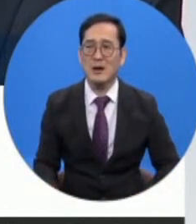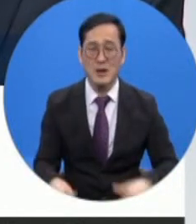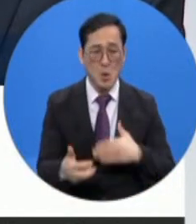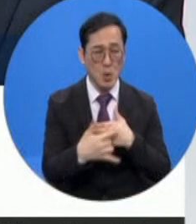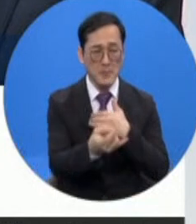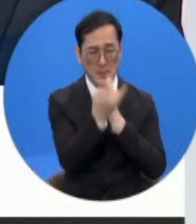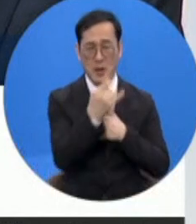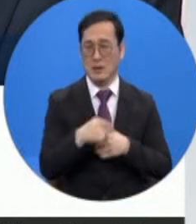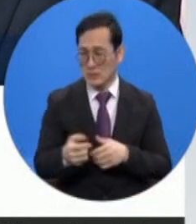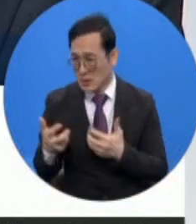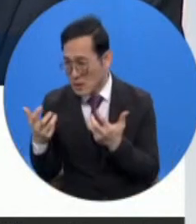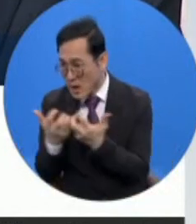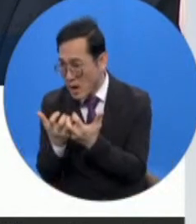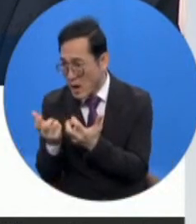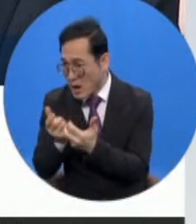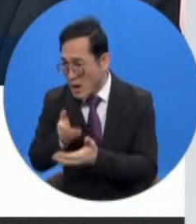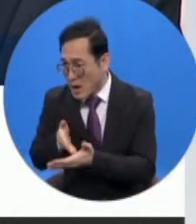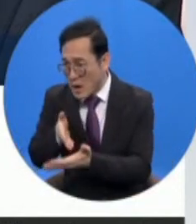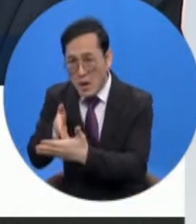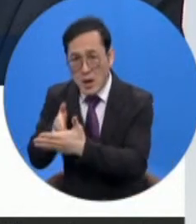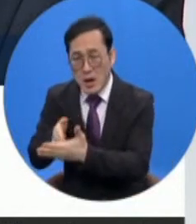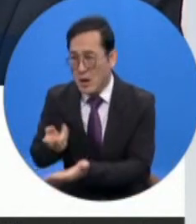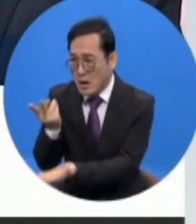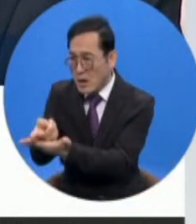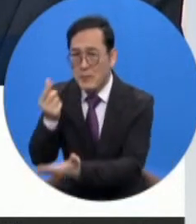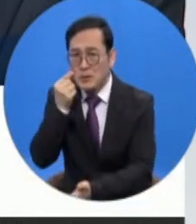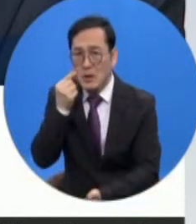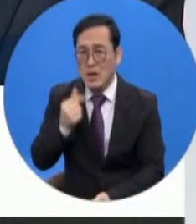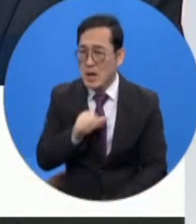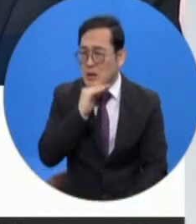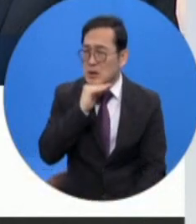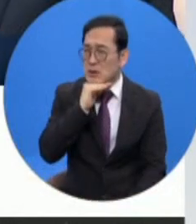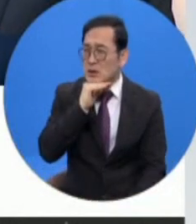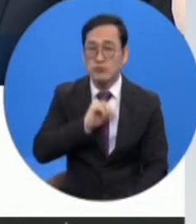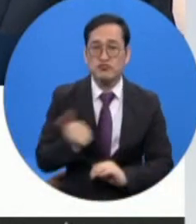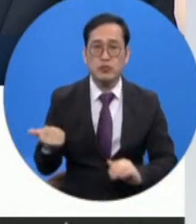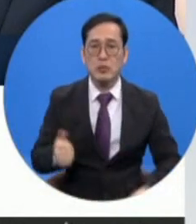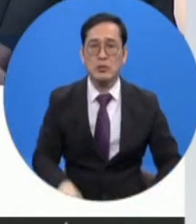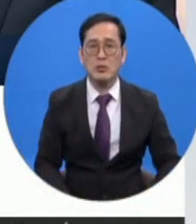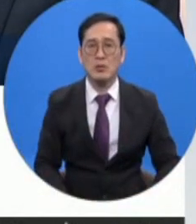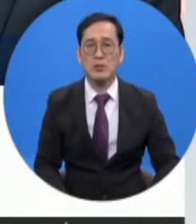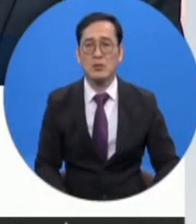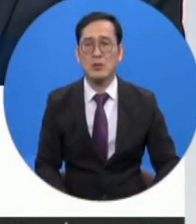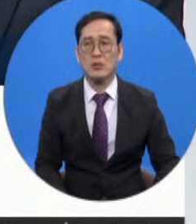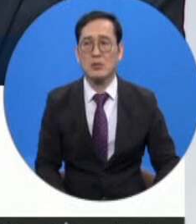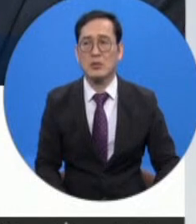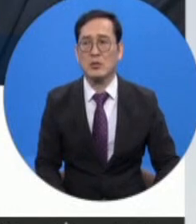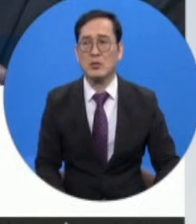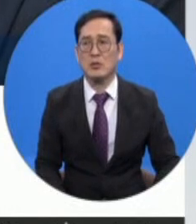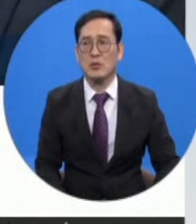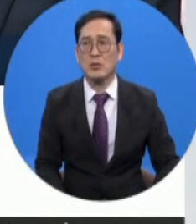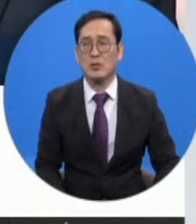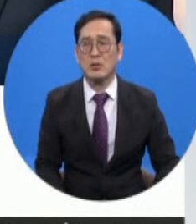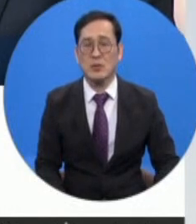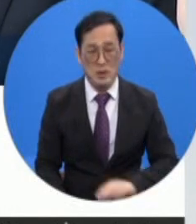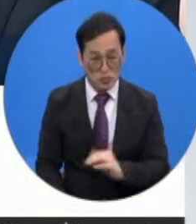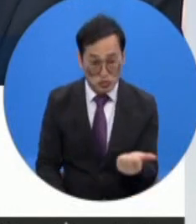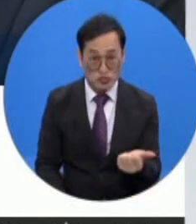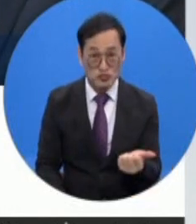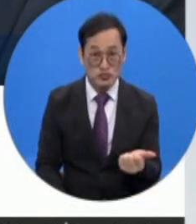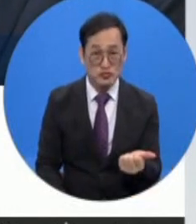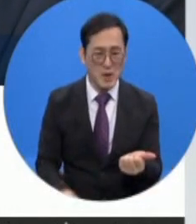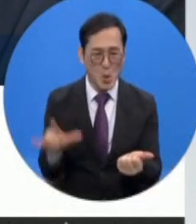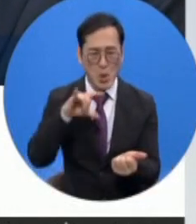받고 숨지는 사람들이 속출하고 있습니다. 그렇게 숨지면 유족들은 그 사망자를 보지도 못합니다. 예.